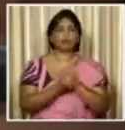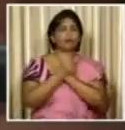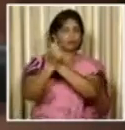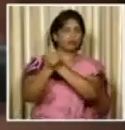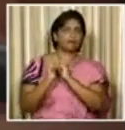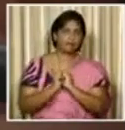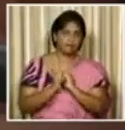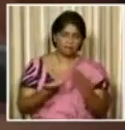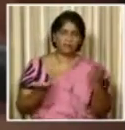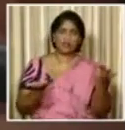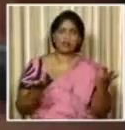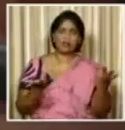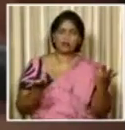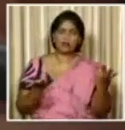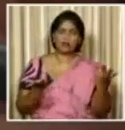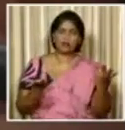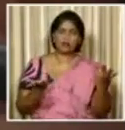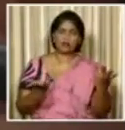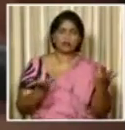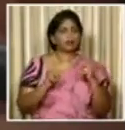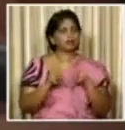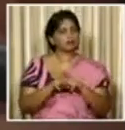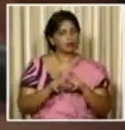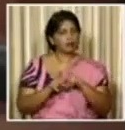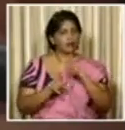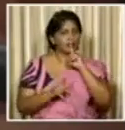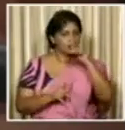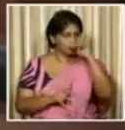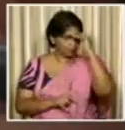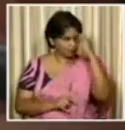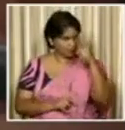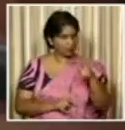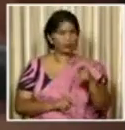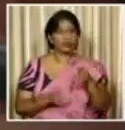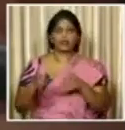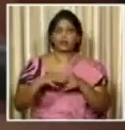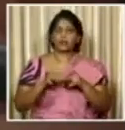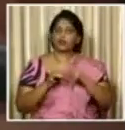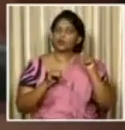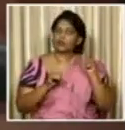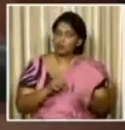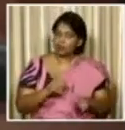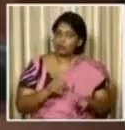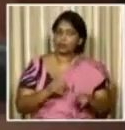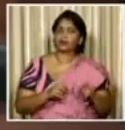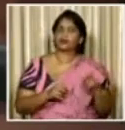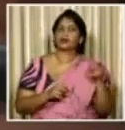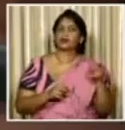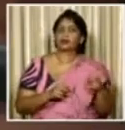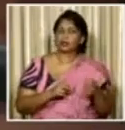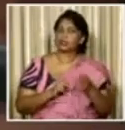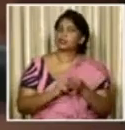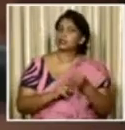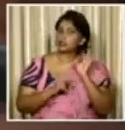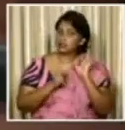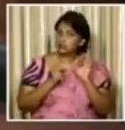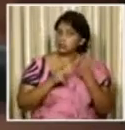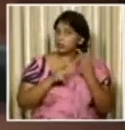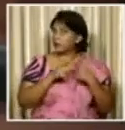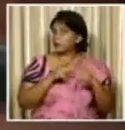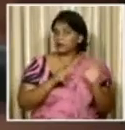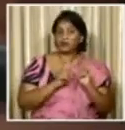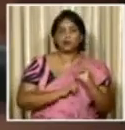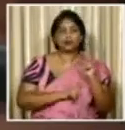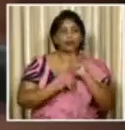ඕනේ නේ. ඒ නිසා මේ කතානායකවරයා මේ කැබිනට් මණ්ඩලය මේ ජනාධිපතිවරයා පමණක් නෙවෙයි